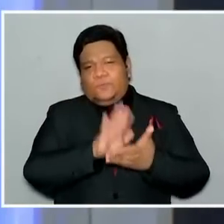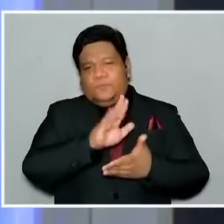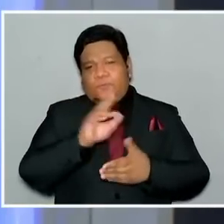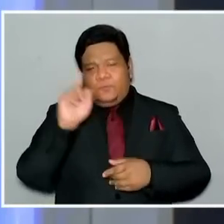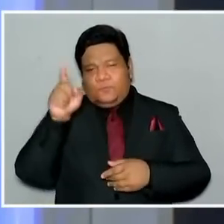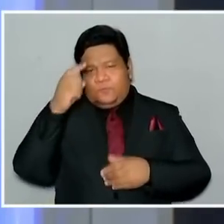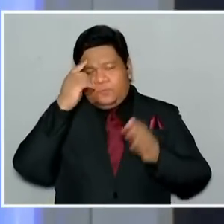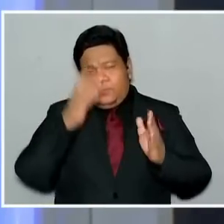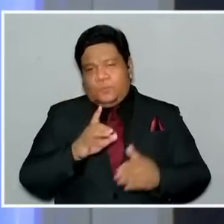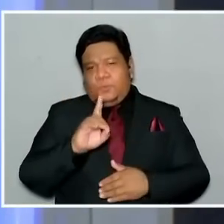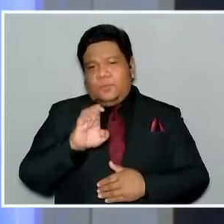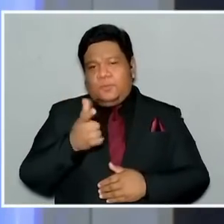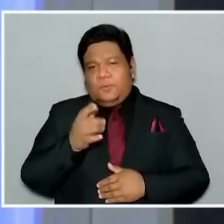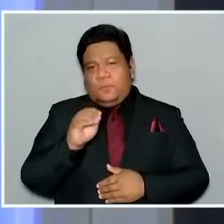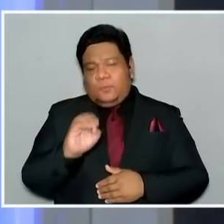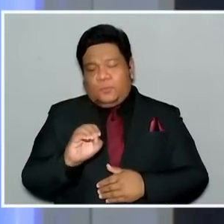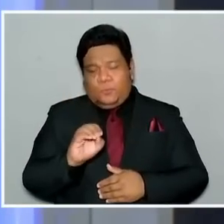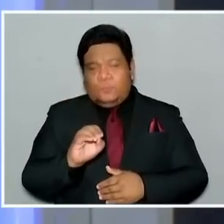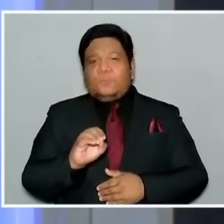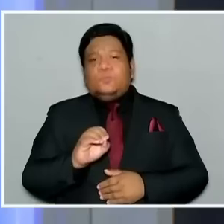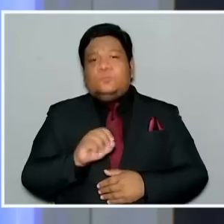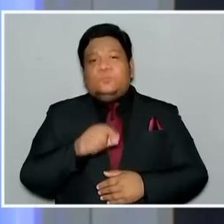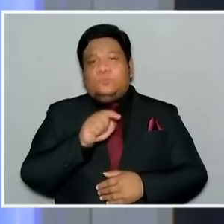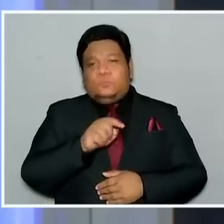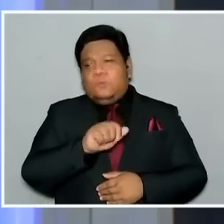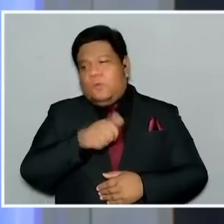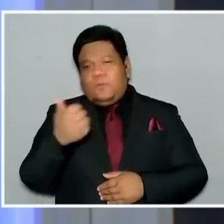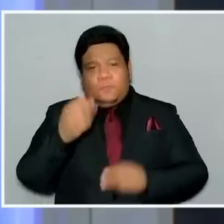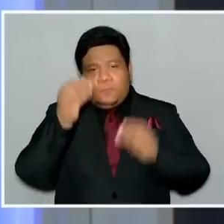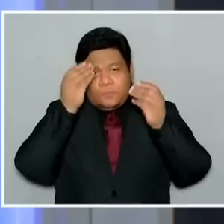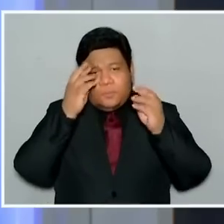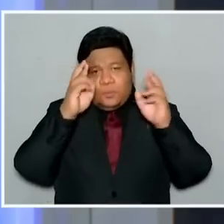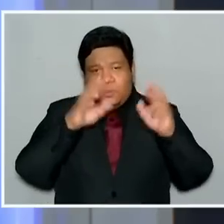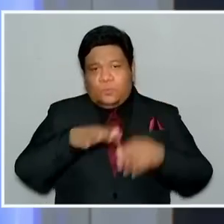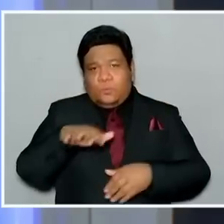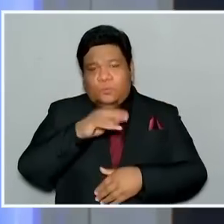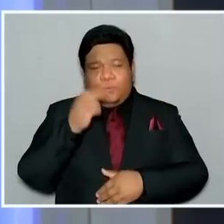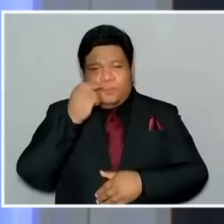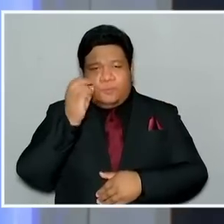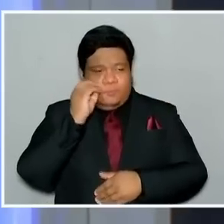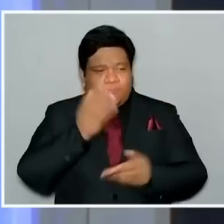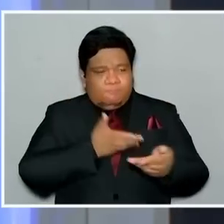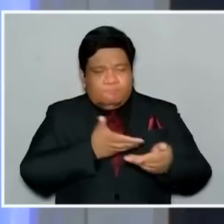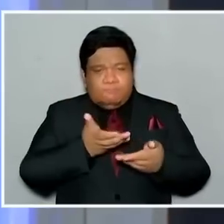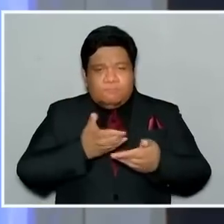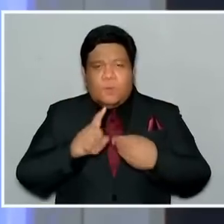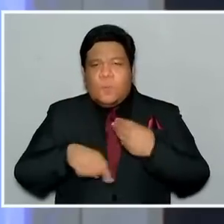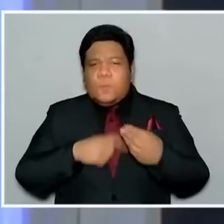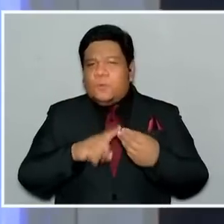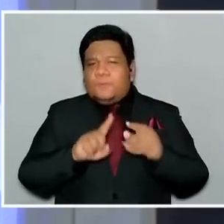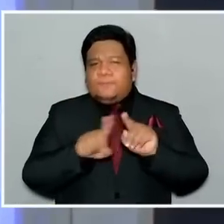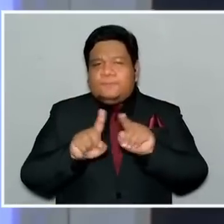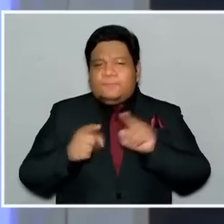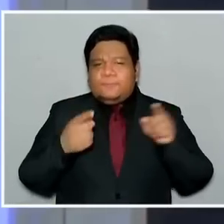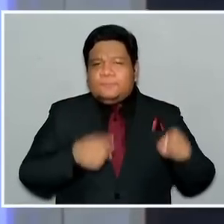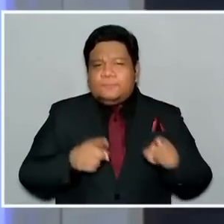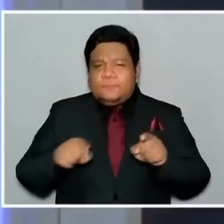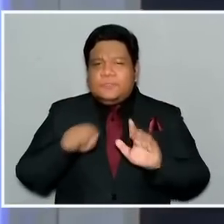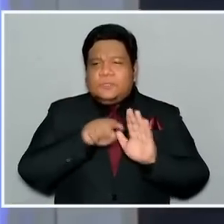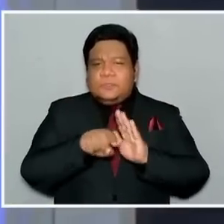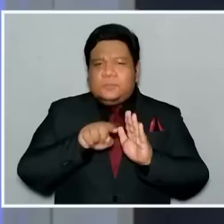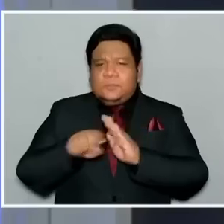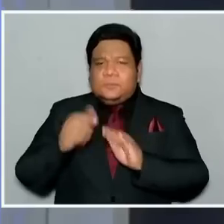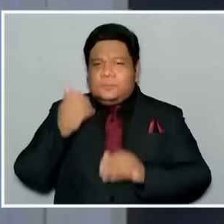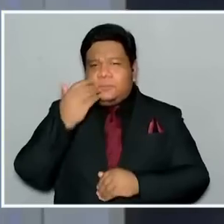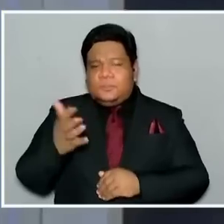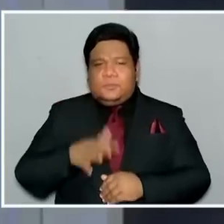Pamplona Mayor Janice Digamo at iba pang alkalde ng Negros Oriental, kugnay naman po sa mga insidente ng patayan sa